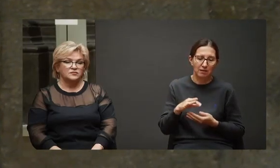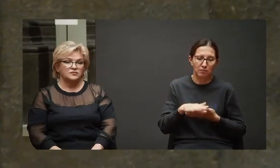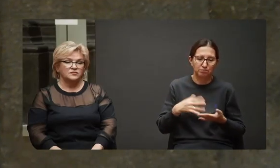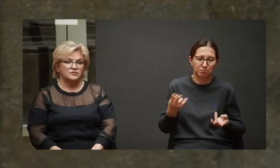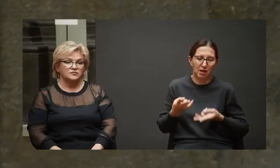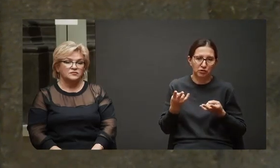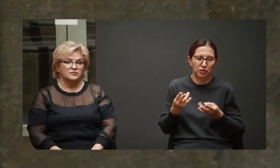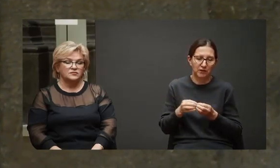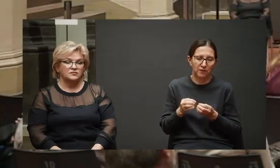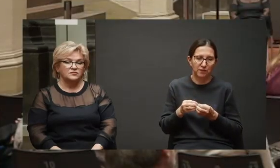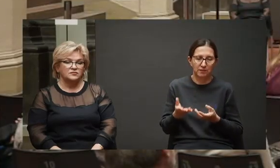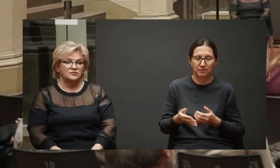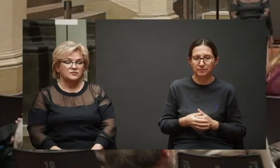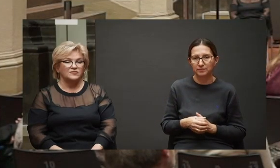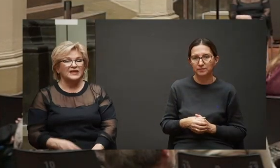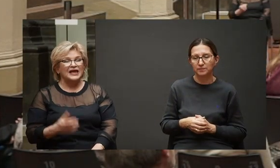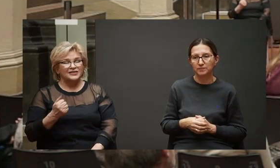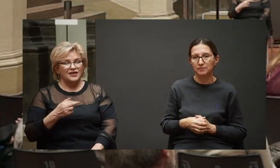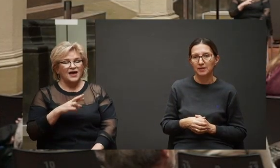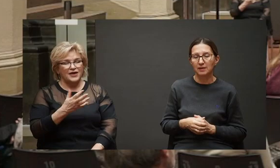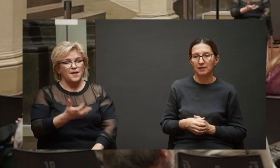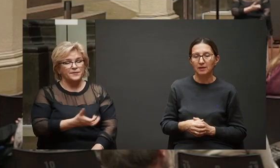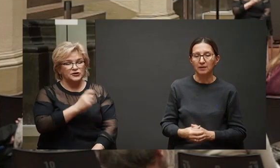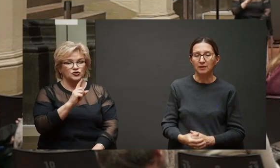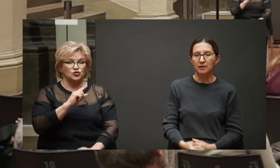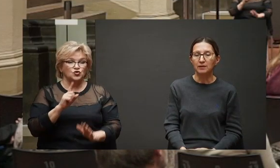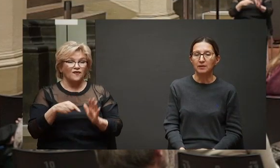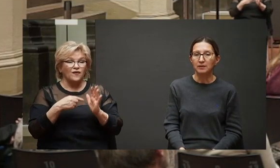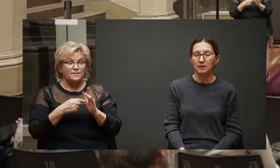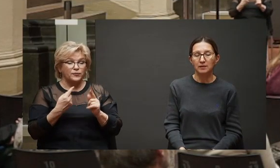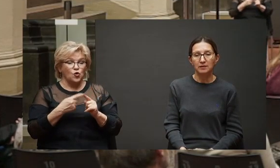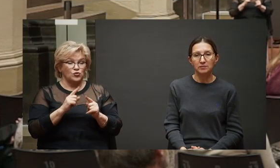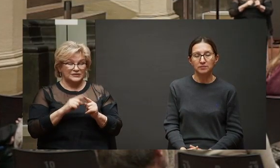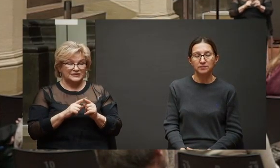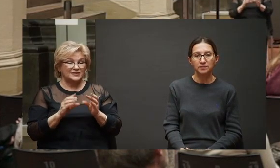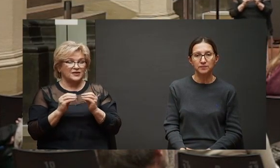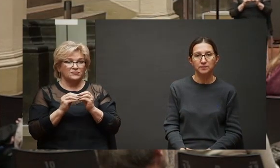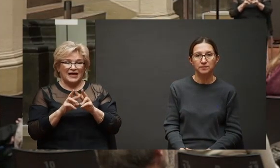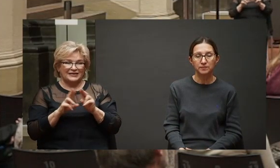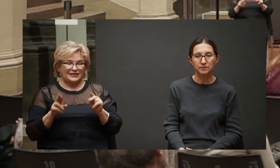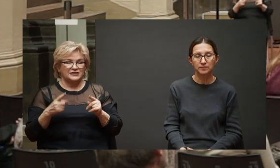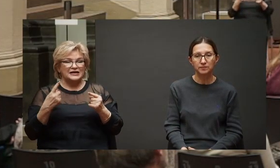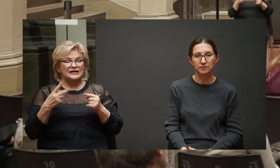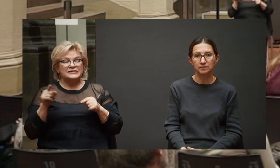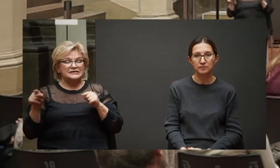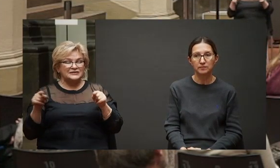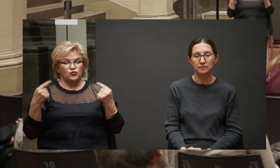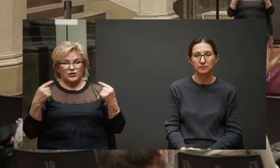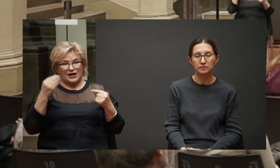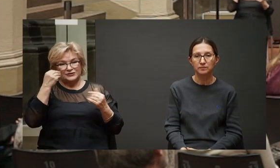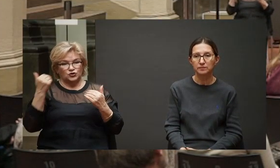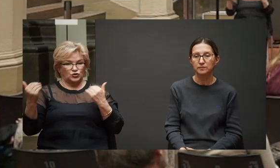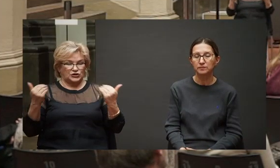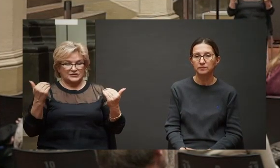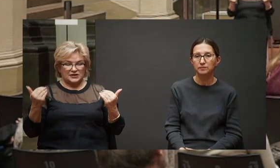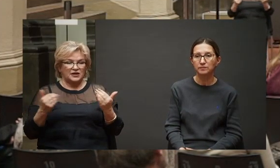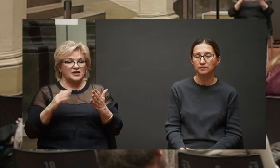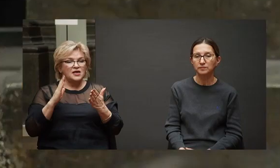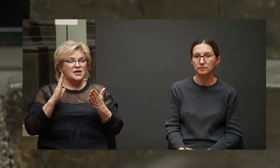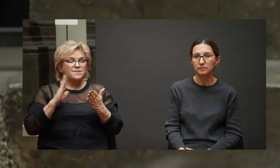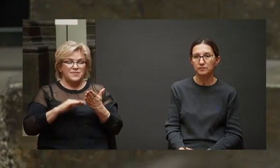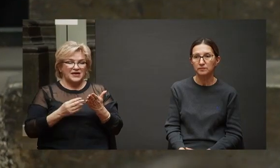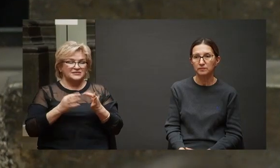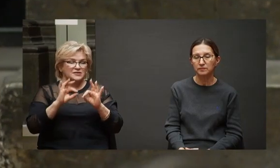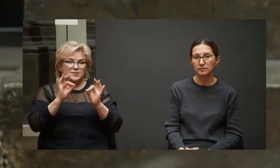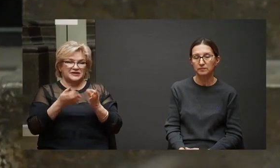продолжает находиться в нем. Ну да, и я поддержу, что вопросы-то на самом одни и те же, с двух разных точек зрения. Без